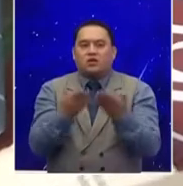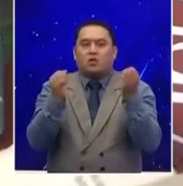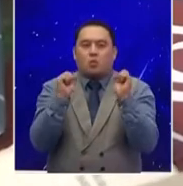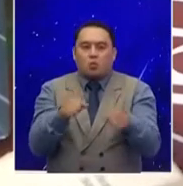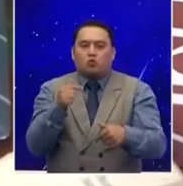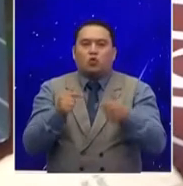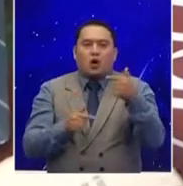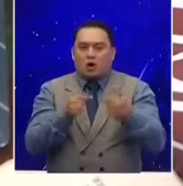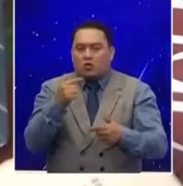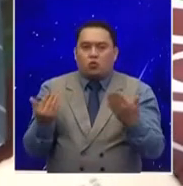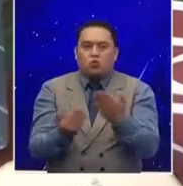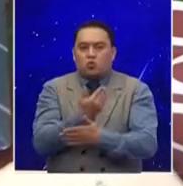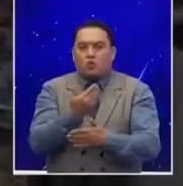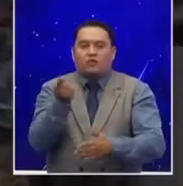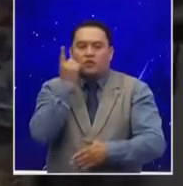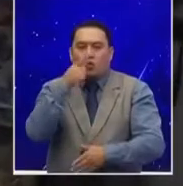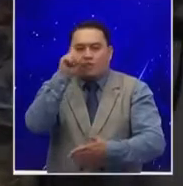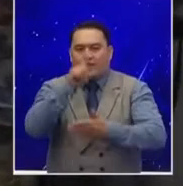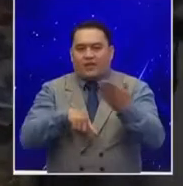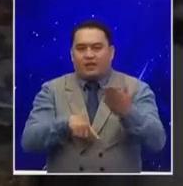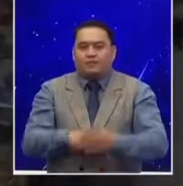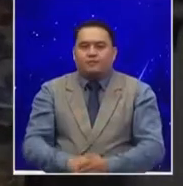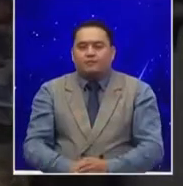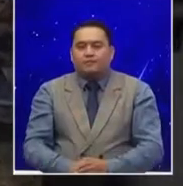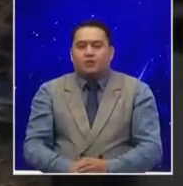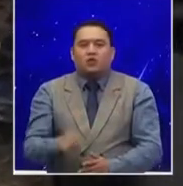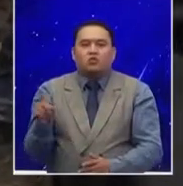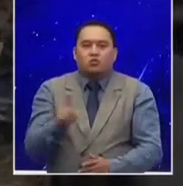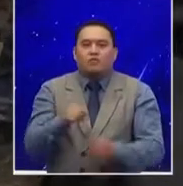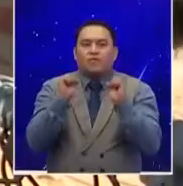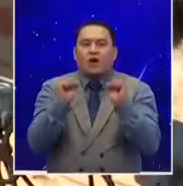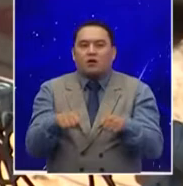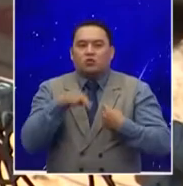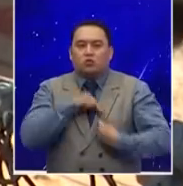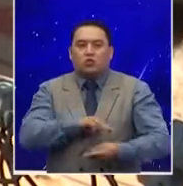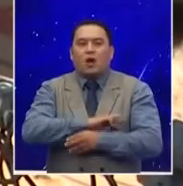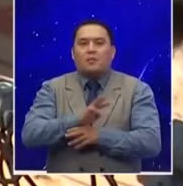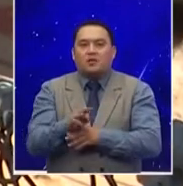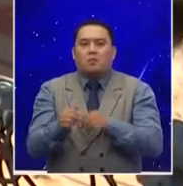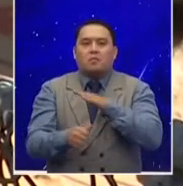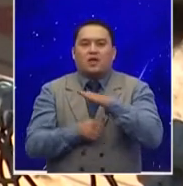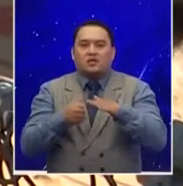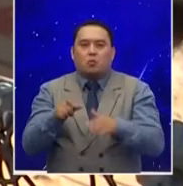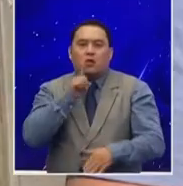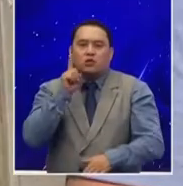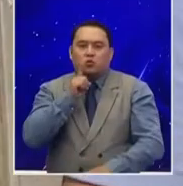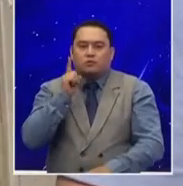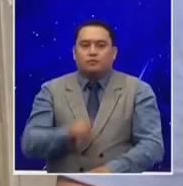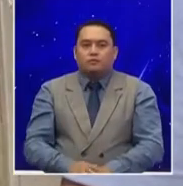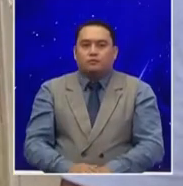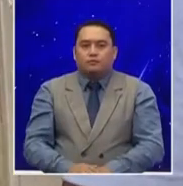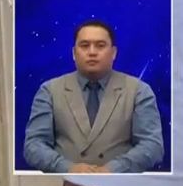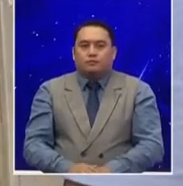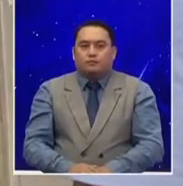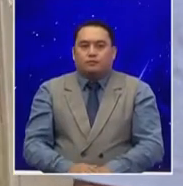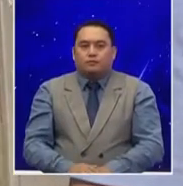составить конкуренцию современным гаджетам, уверен молодой человек. К тому же это возможность трудоустроиться для безработной молодежи. Я не знал, что в нашем